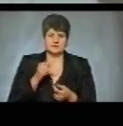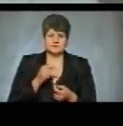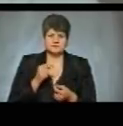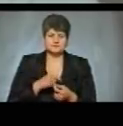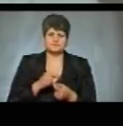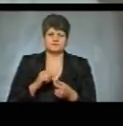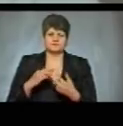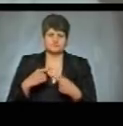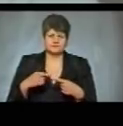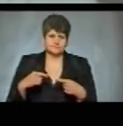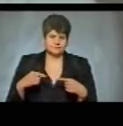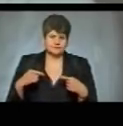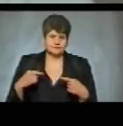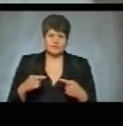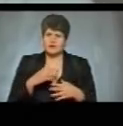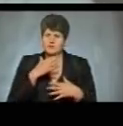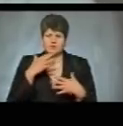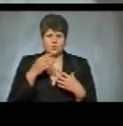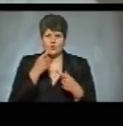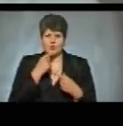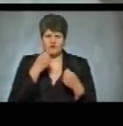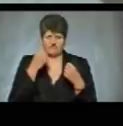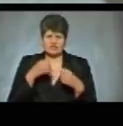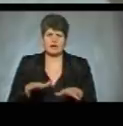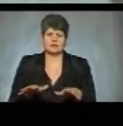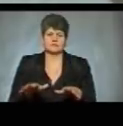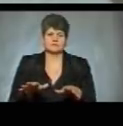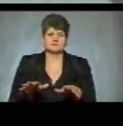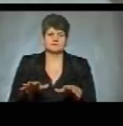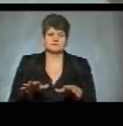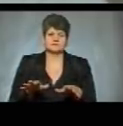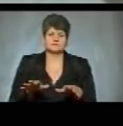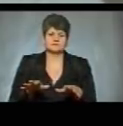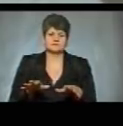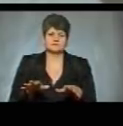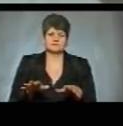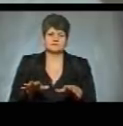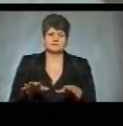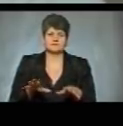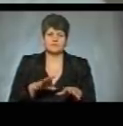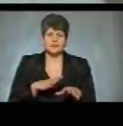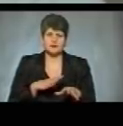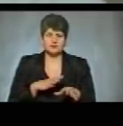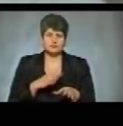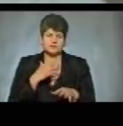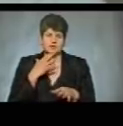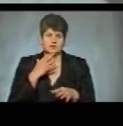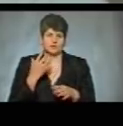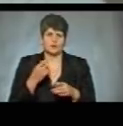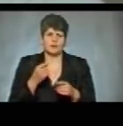замісна терапія, бо втрати багато крові, втрати, тому що були множинні поранення. От,